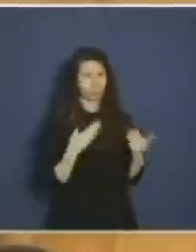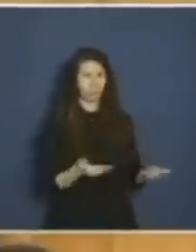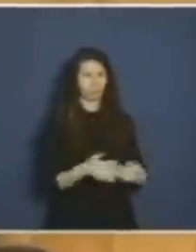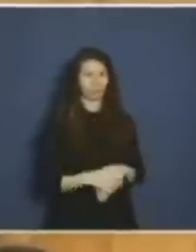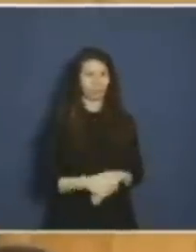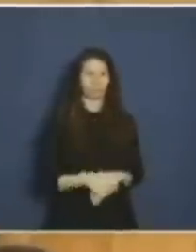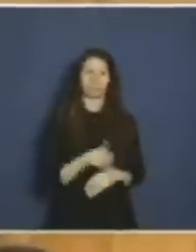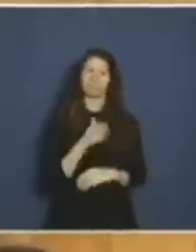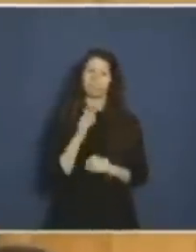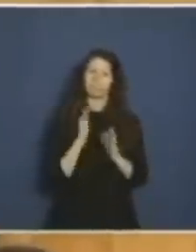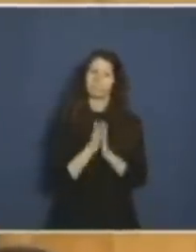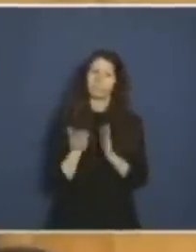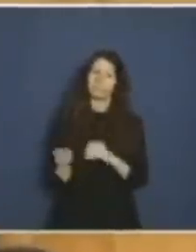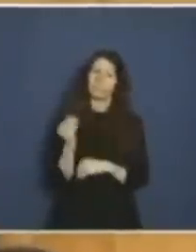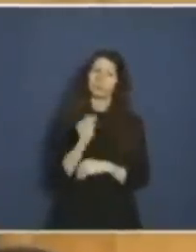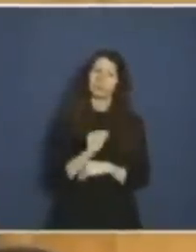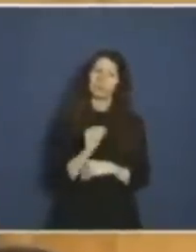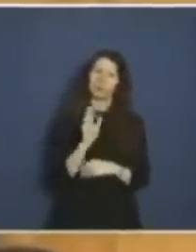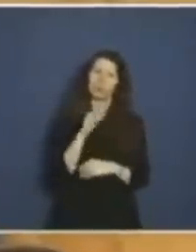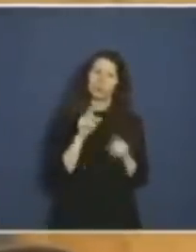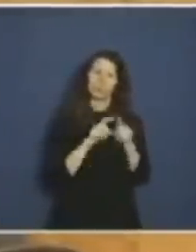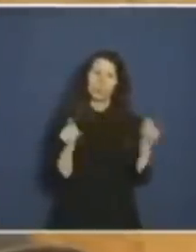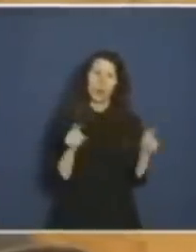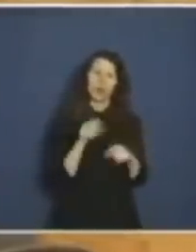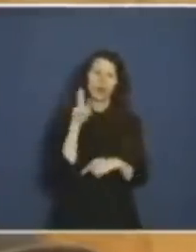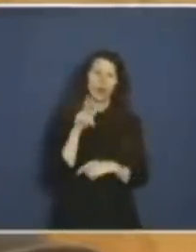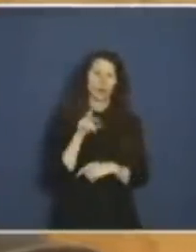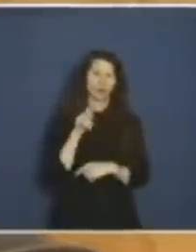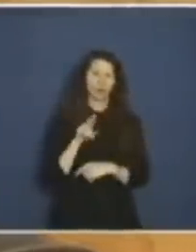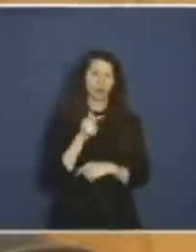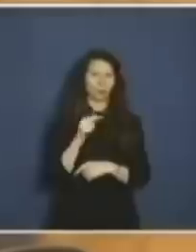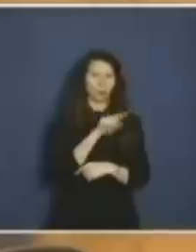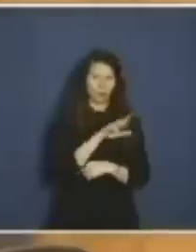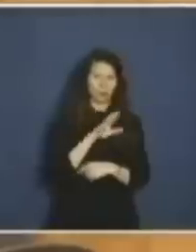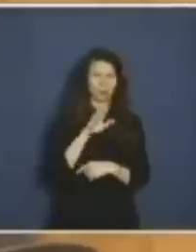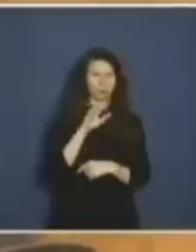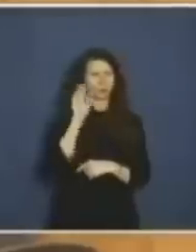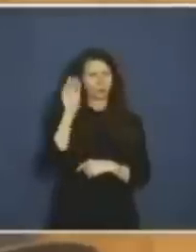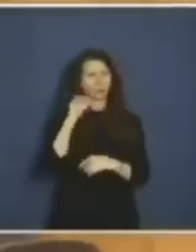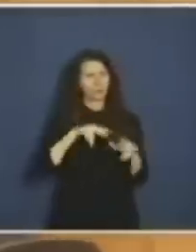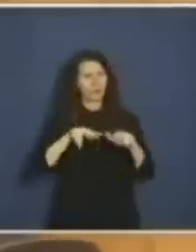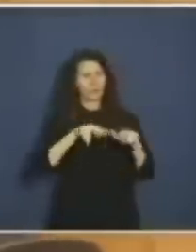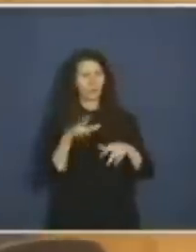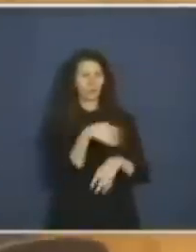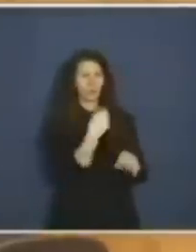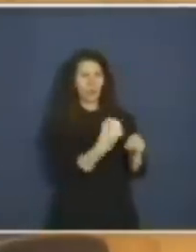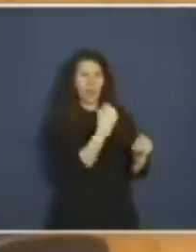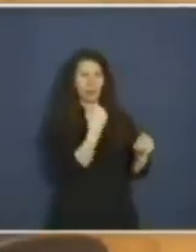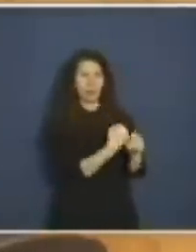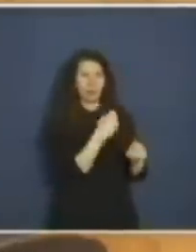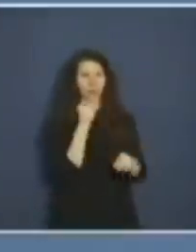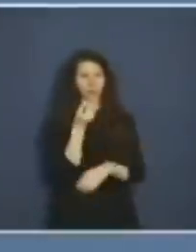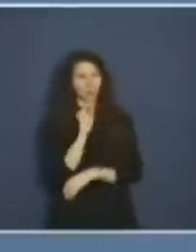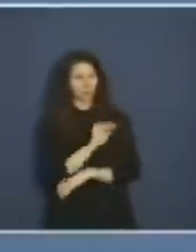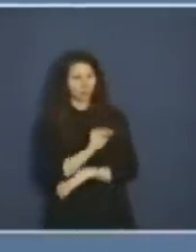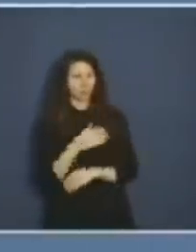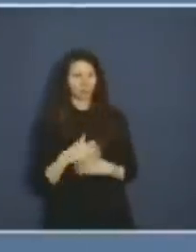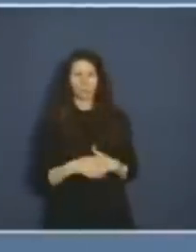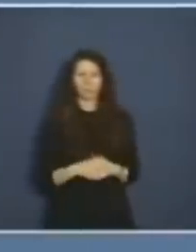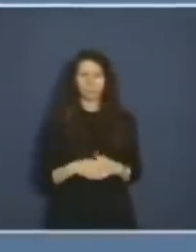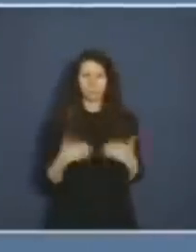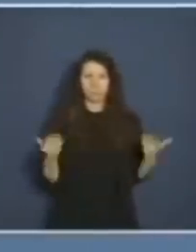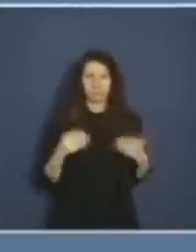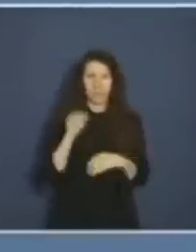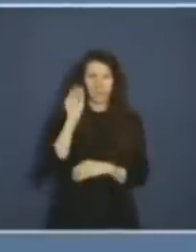zu der Zusammenarbeit zwischen Herrn Rutte und seiner künftigen Regierung vielleicht sagen? Ich kann doch nicht über eine